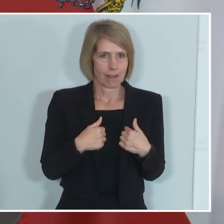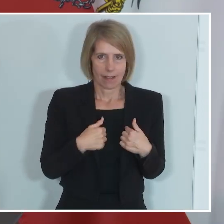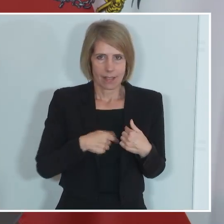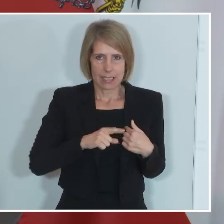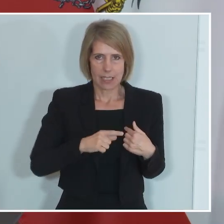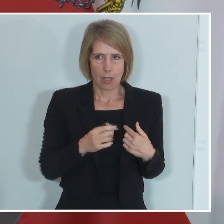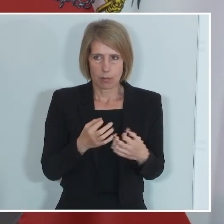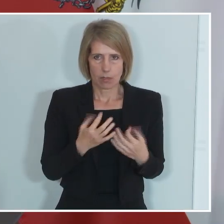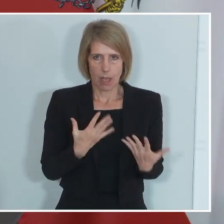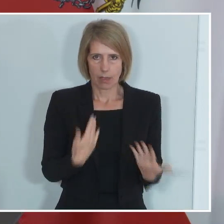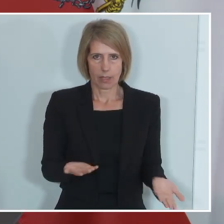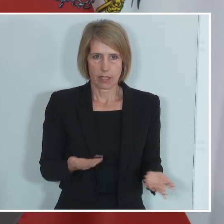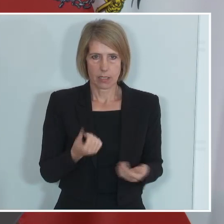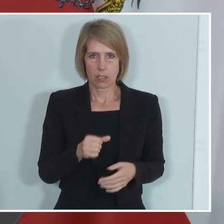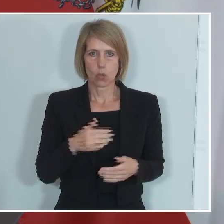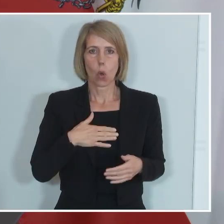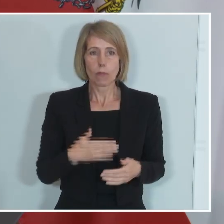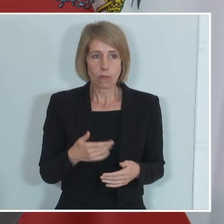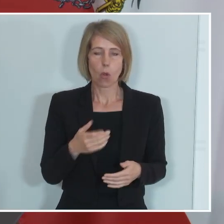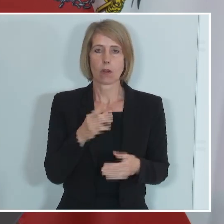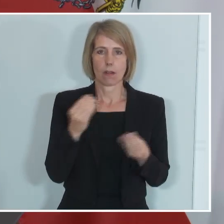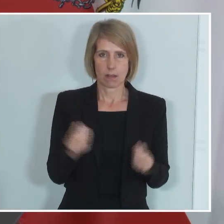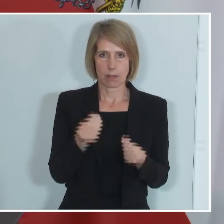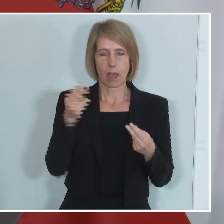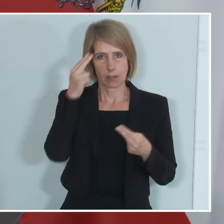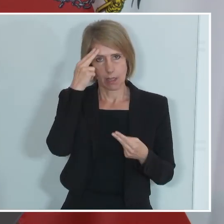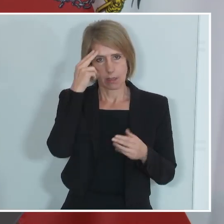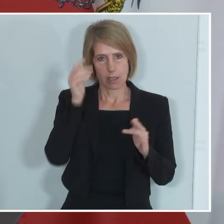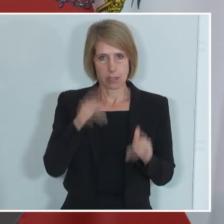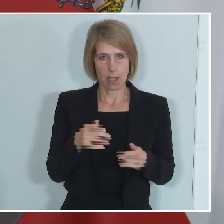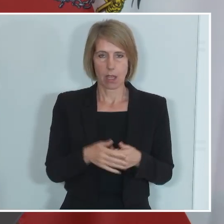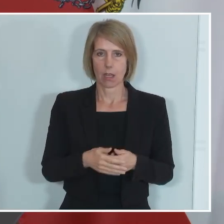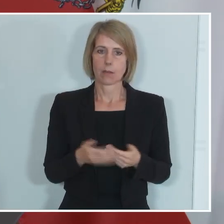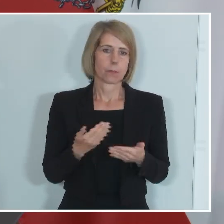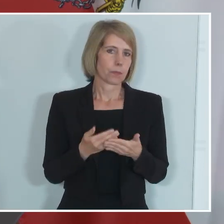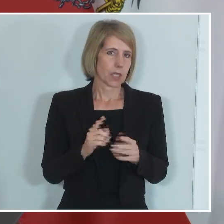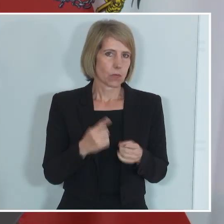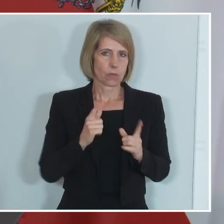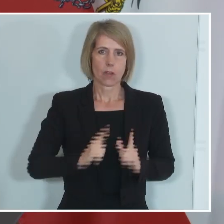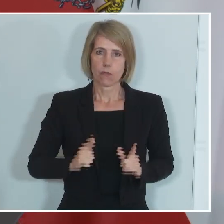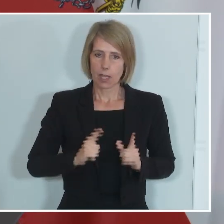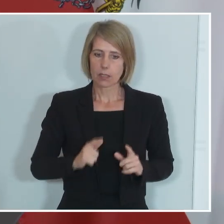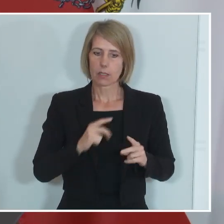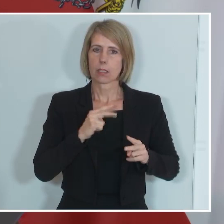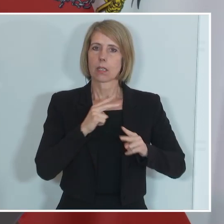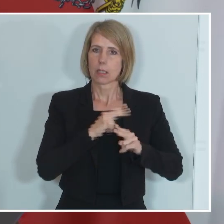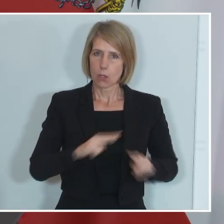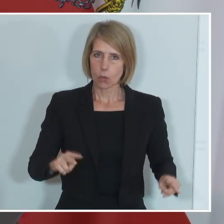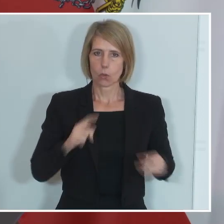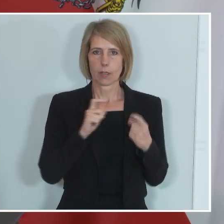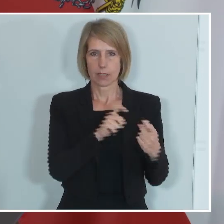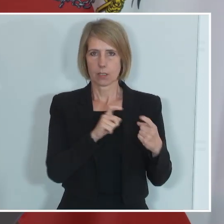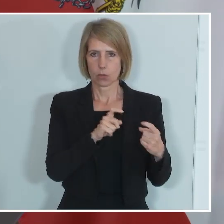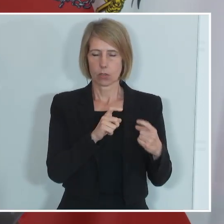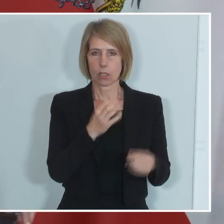selbst hier, obwohl ich glaube ich schon Sachkenntnis habe in dem Bereich, keine abschließende Beurteilung und daher werden wir das in aller Ruhe auch diskutieren und mit